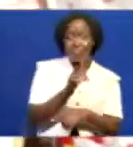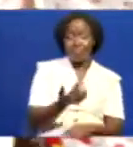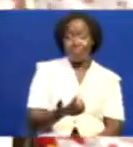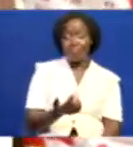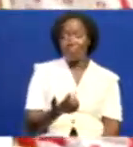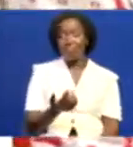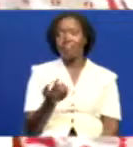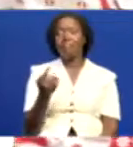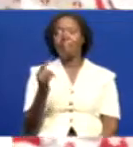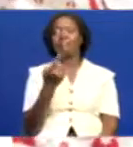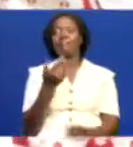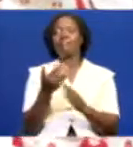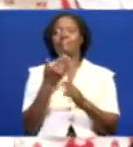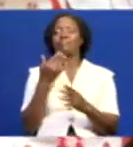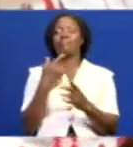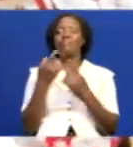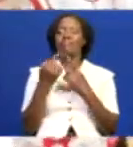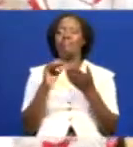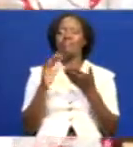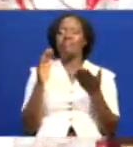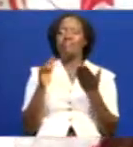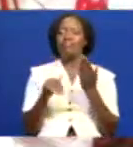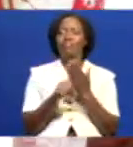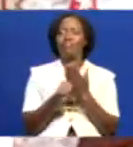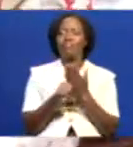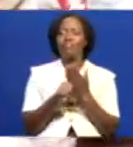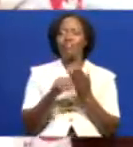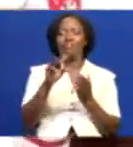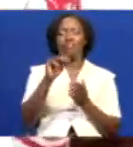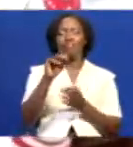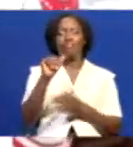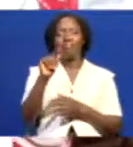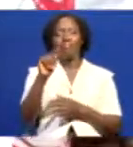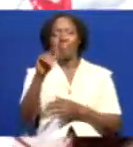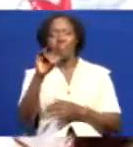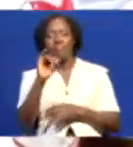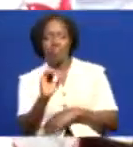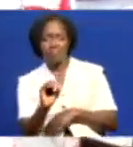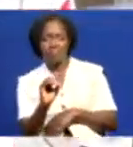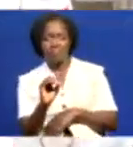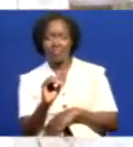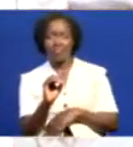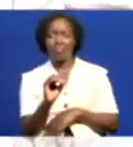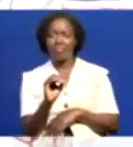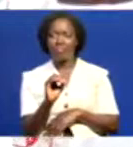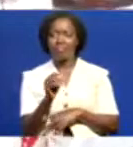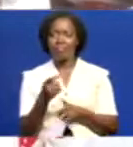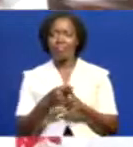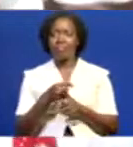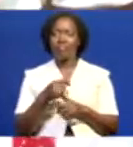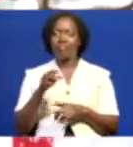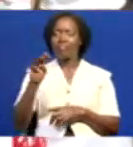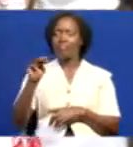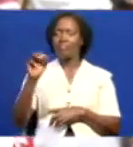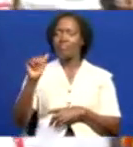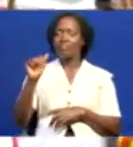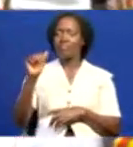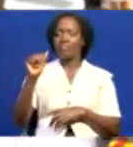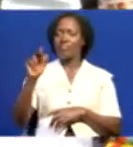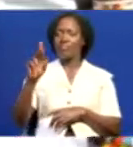Kwanza kabisa, kabla sijaongea mambo mengi, mimi kwa majina naitwa Matthew Simatasho, nimetoka katika kaunti ya Marsabit, na